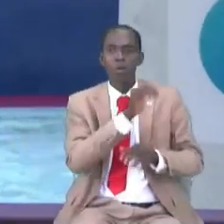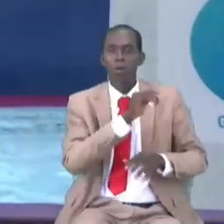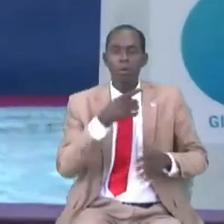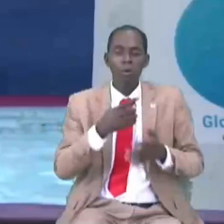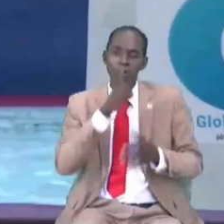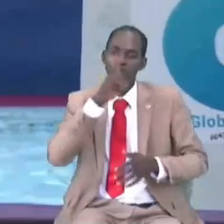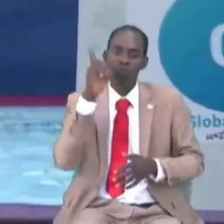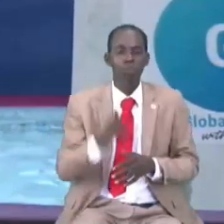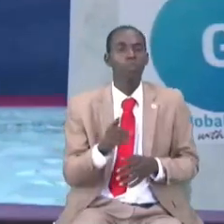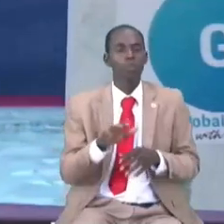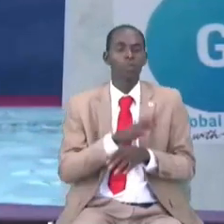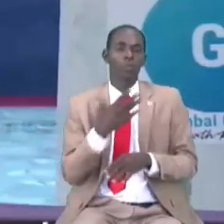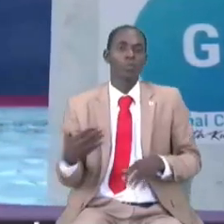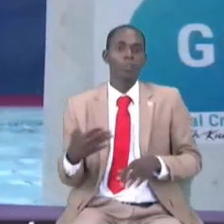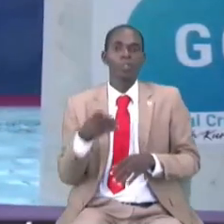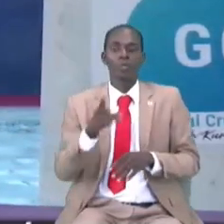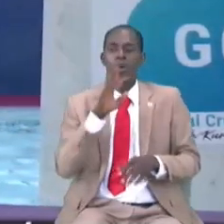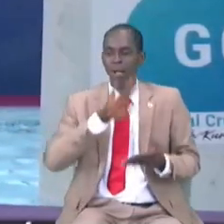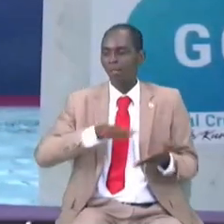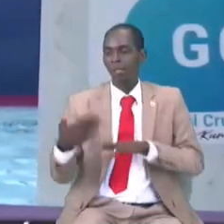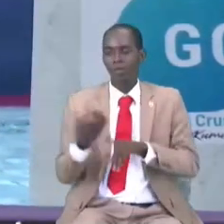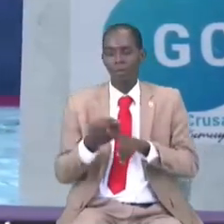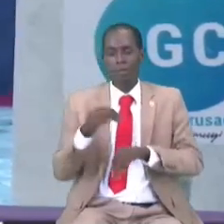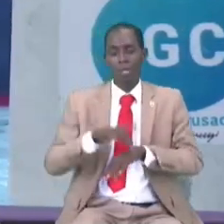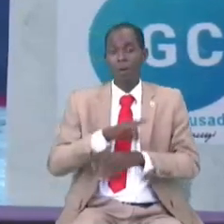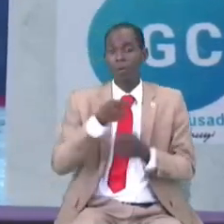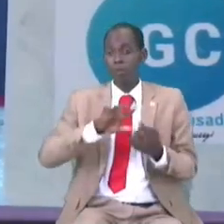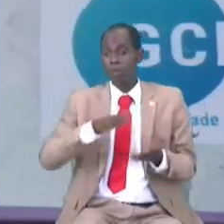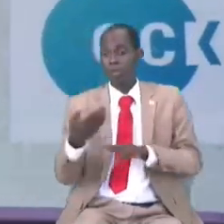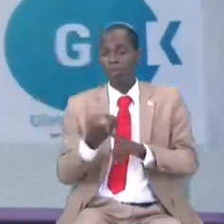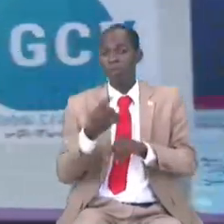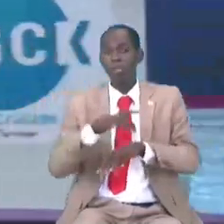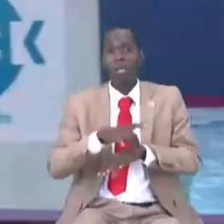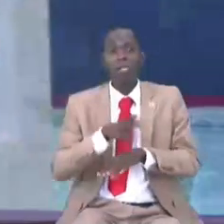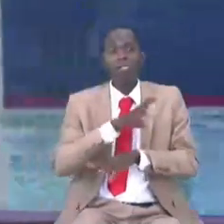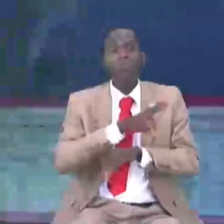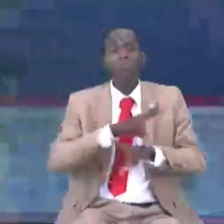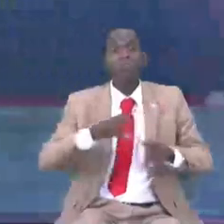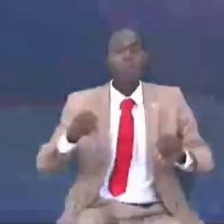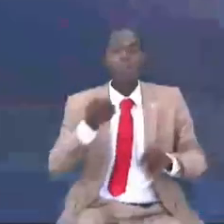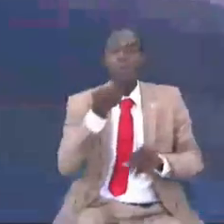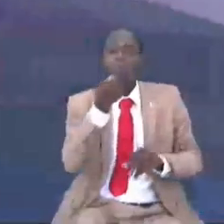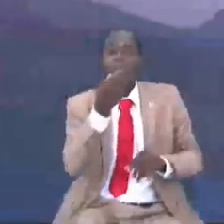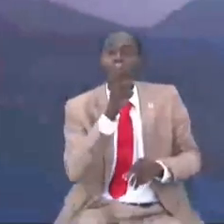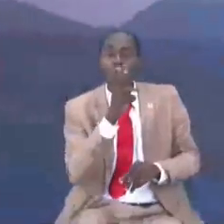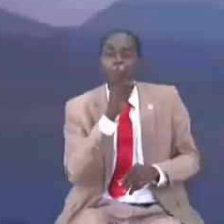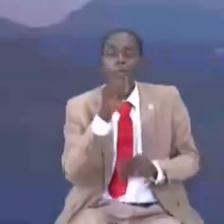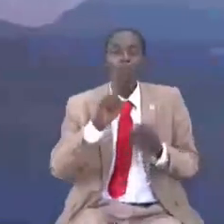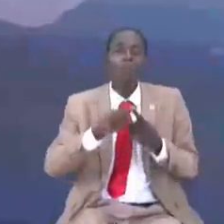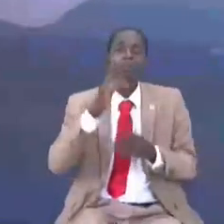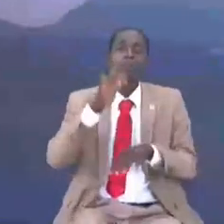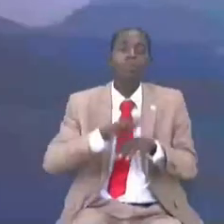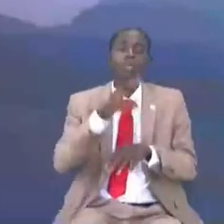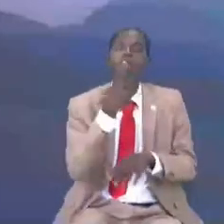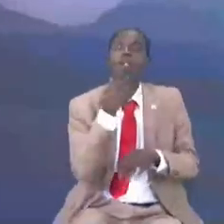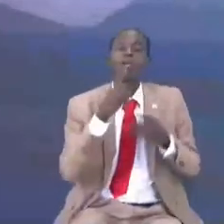vous quitterez la terre, il n'y aura pas de goutte d'eau pour pouvoir calmer votre langue là où vous allez.